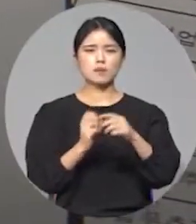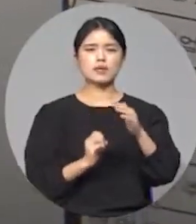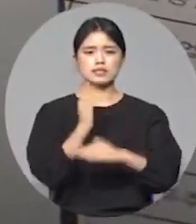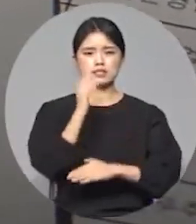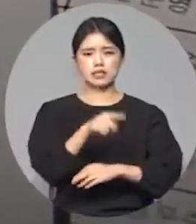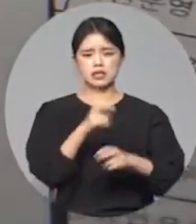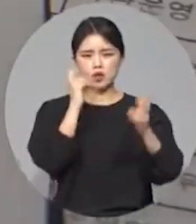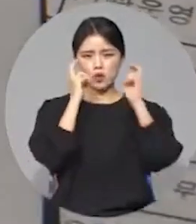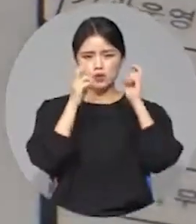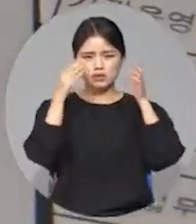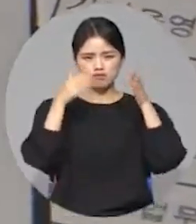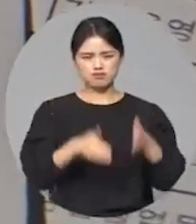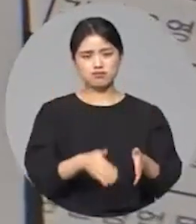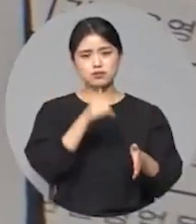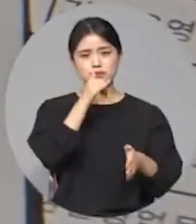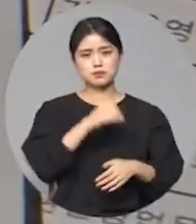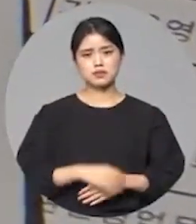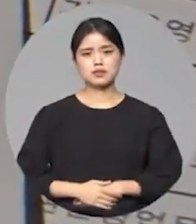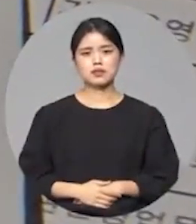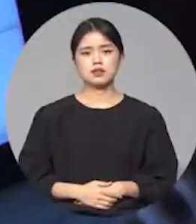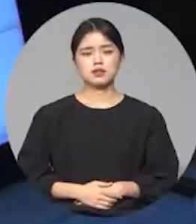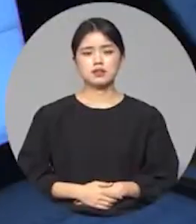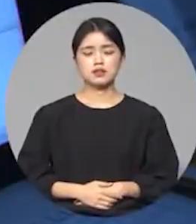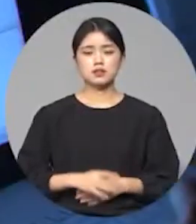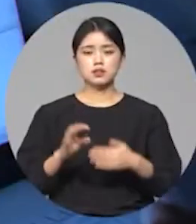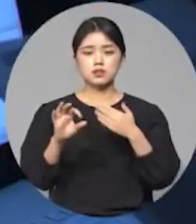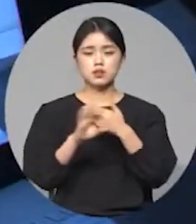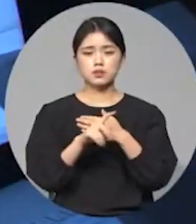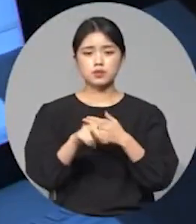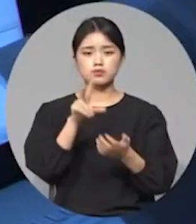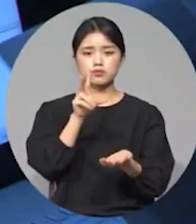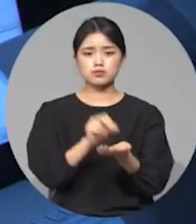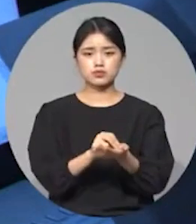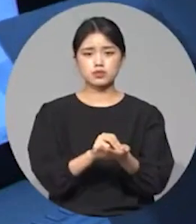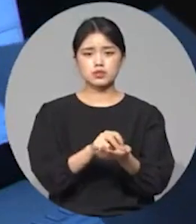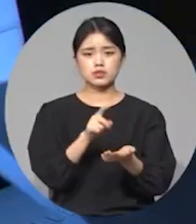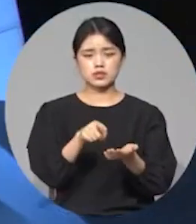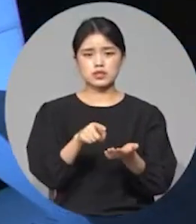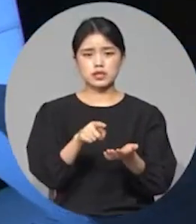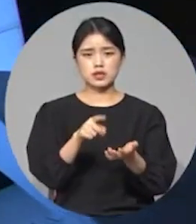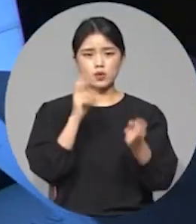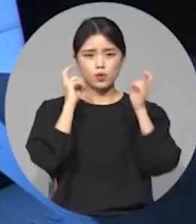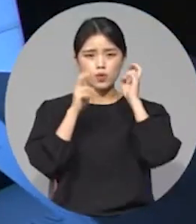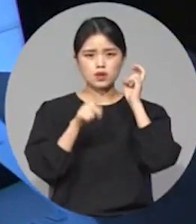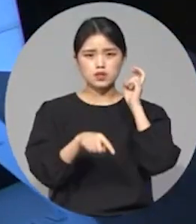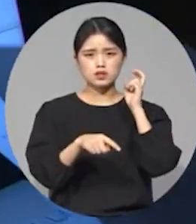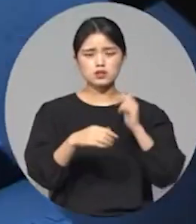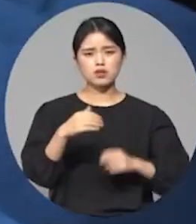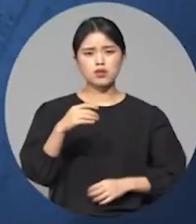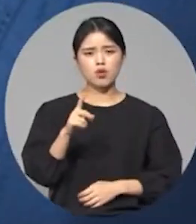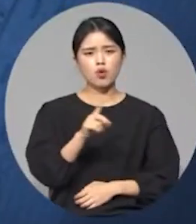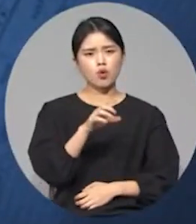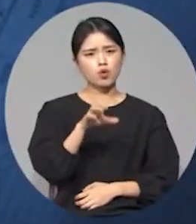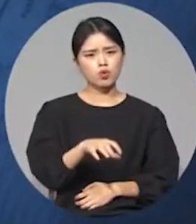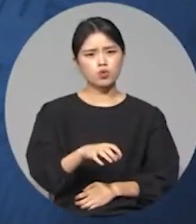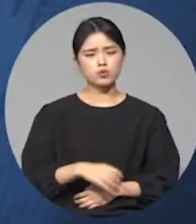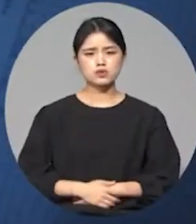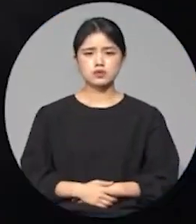이 업체로 집중됐습니다. 그렇다면 문제의 장수팜 영농조합은 도대체 어떤